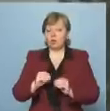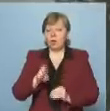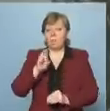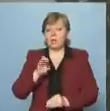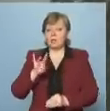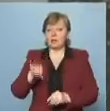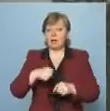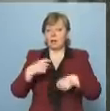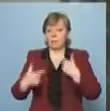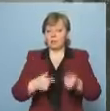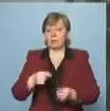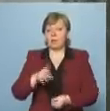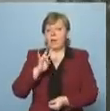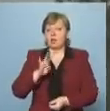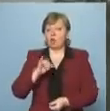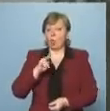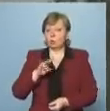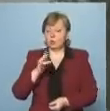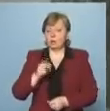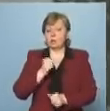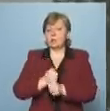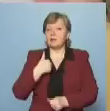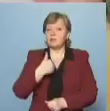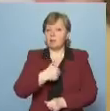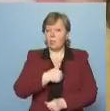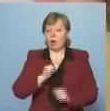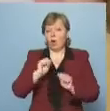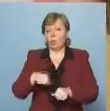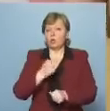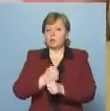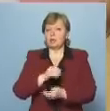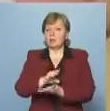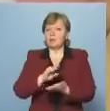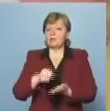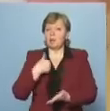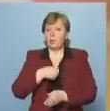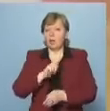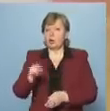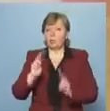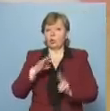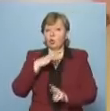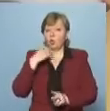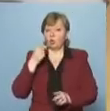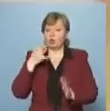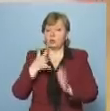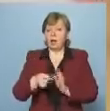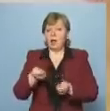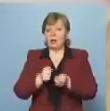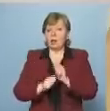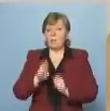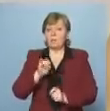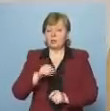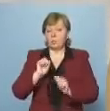лепестки дизайнер Наталья Уткина смастерила сама. Рукодельницы могут последовать ее примеру. Тем, кто не хочет тратить время на бисероплетение, можно